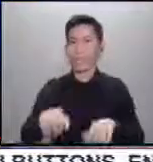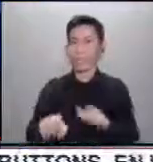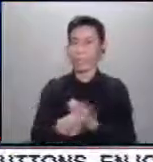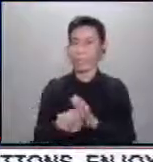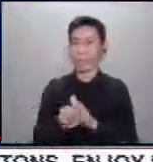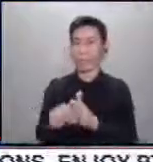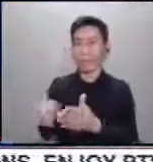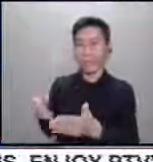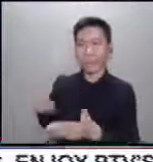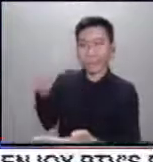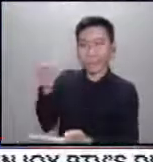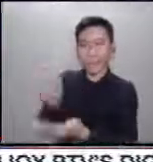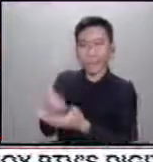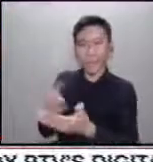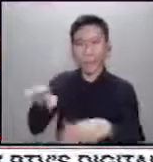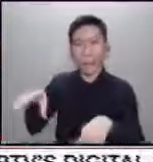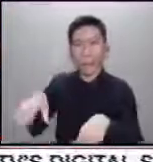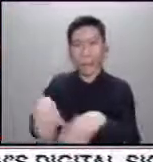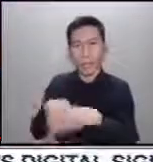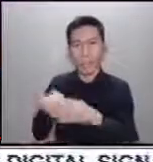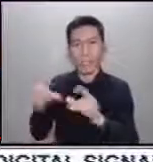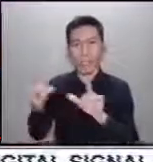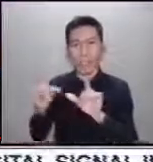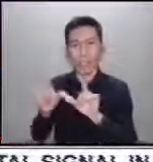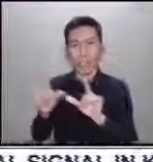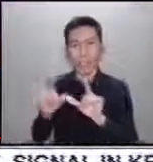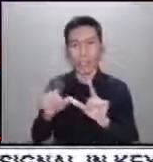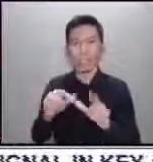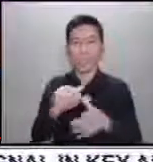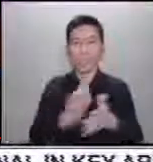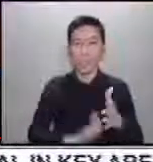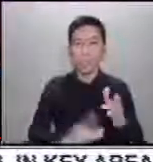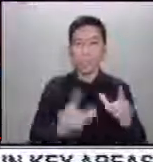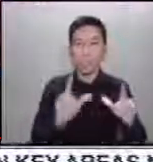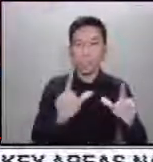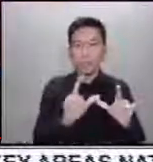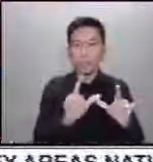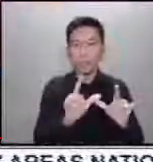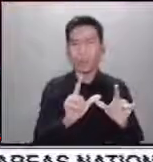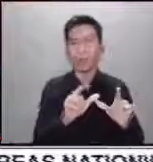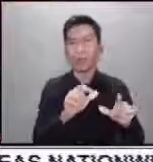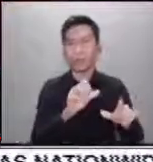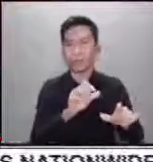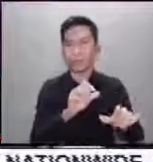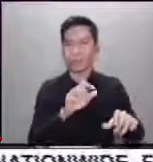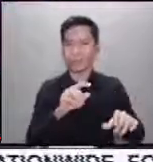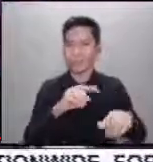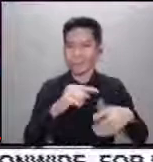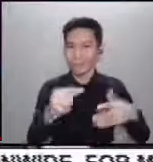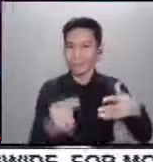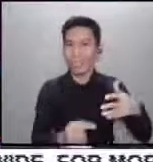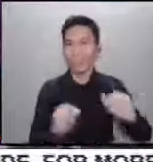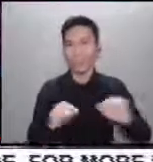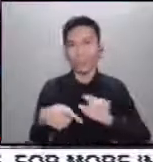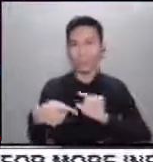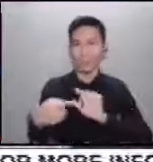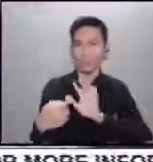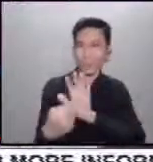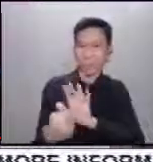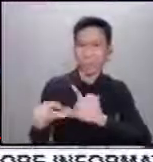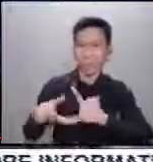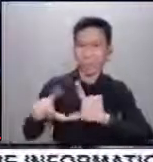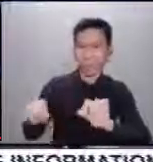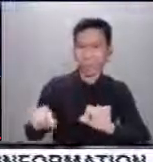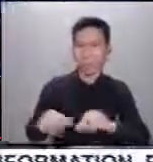ng marriage license, student permit o conductor's license, pag-enroll ng mga estudyante sa mga public o private schools o pagkuha ng